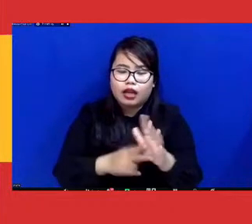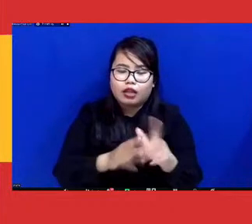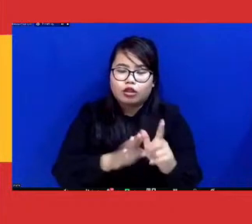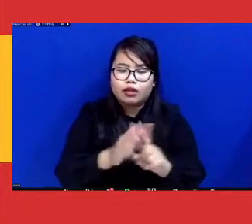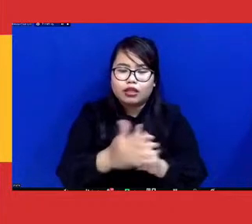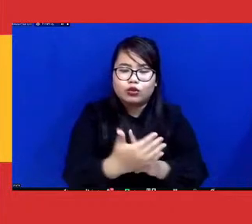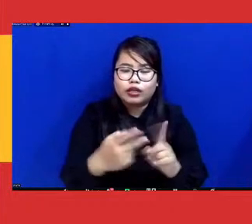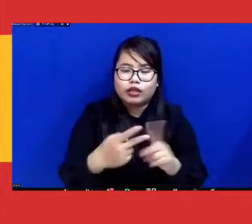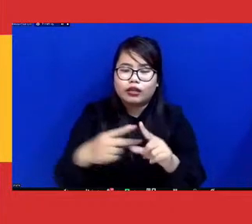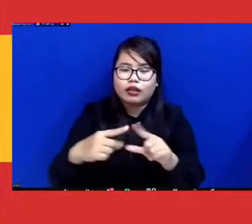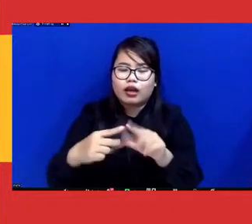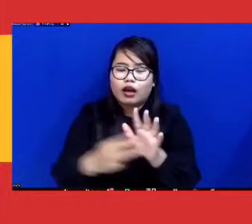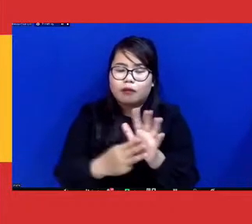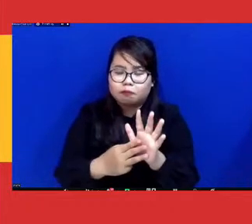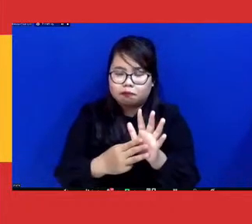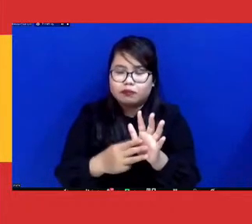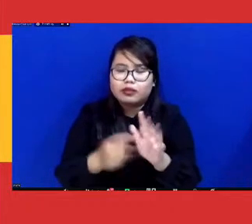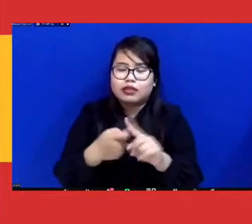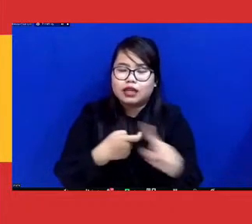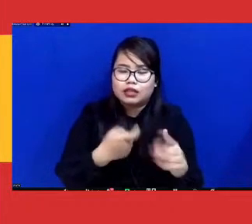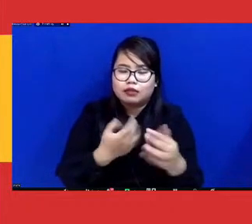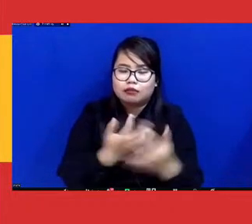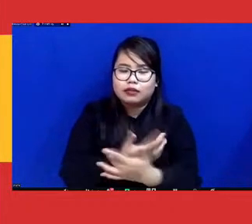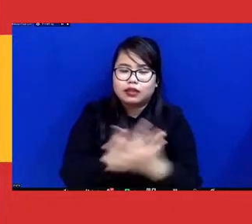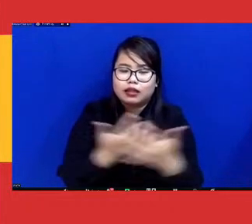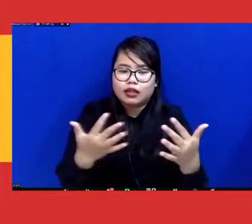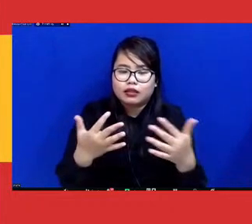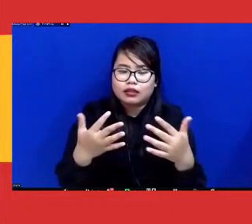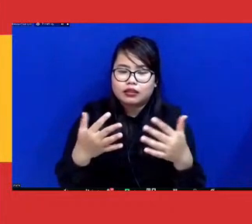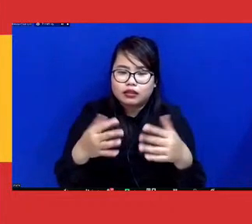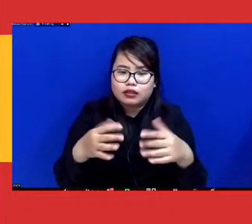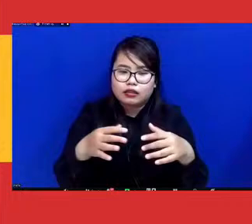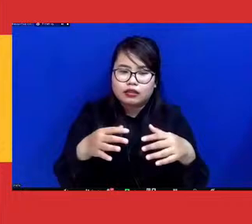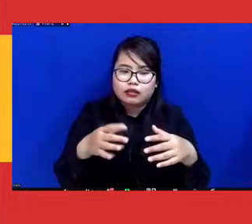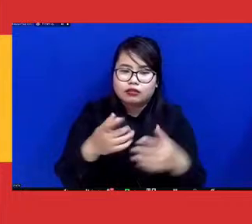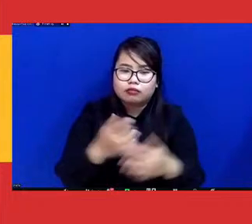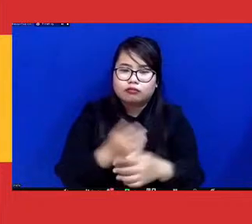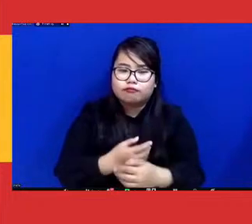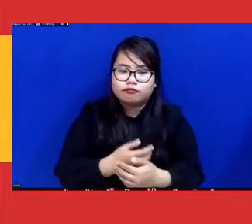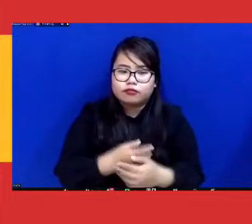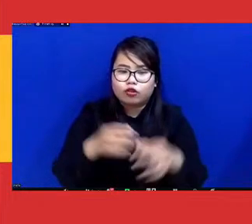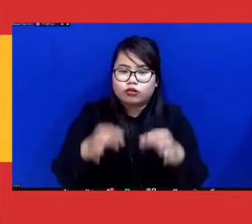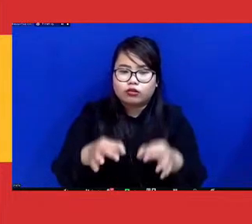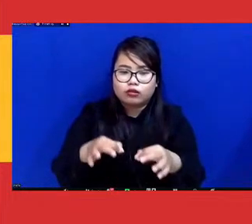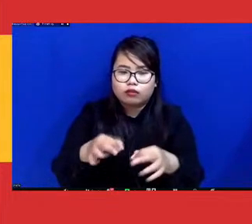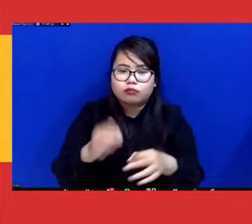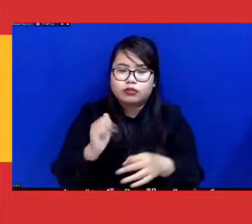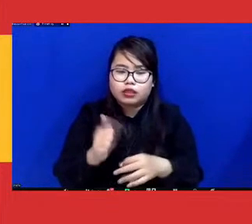dari warga kota atau warganya. Terima kasih dari